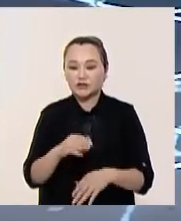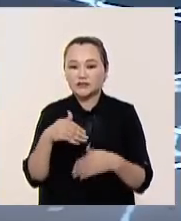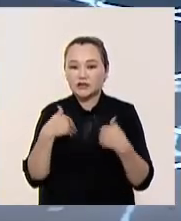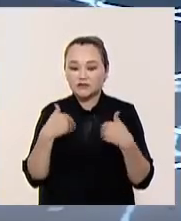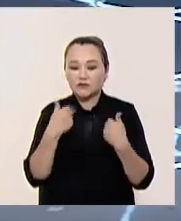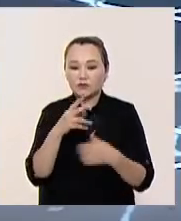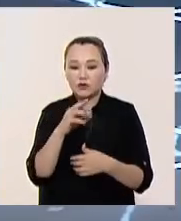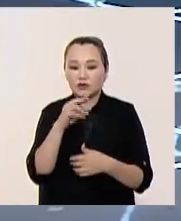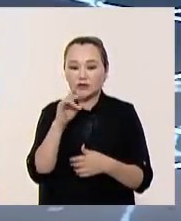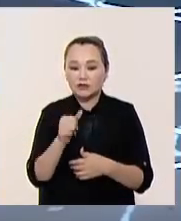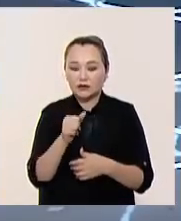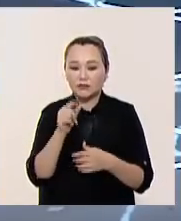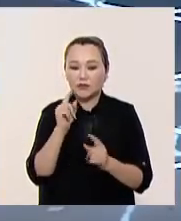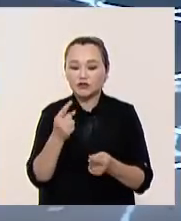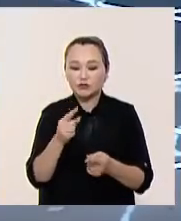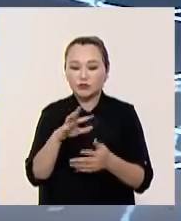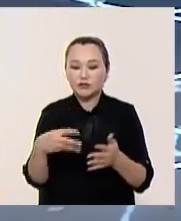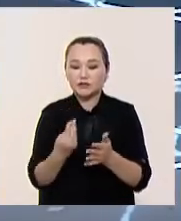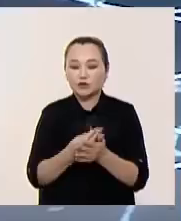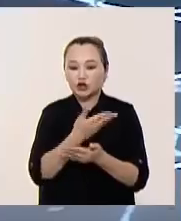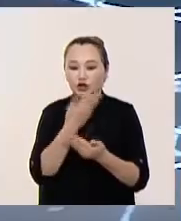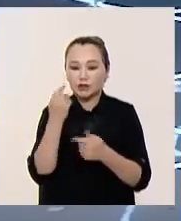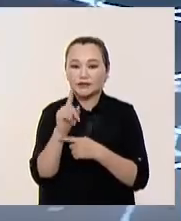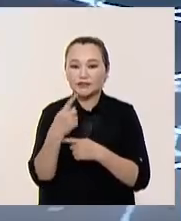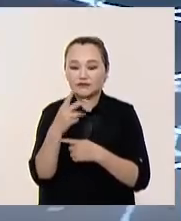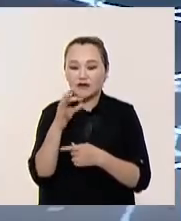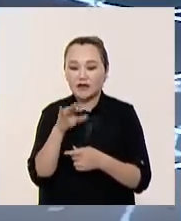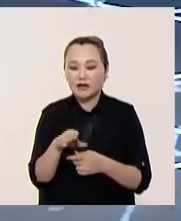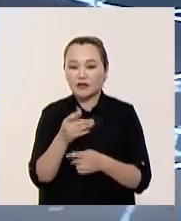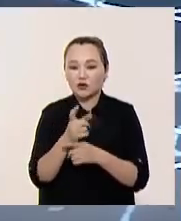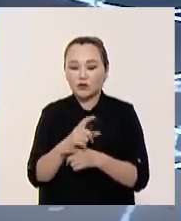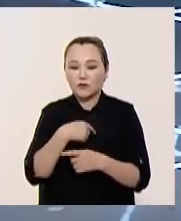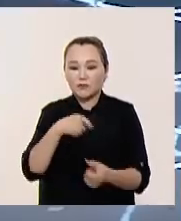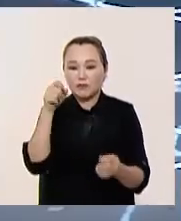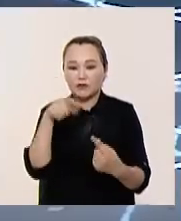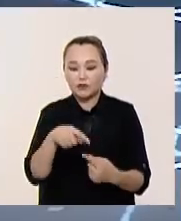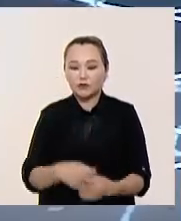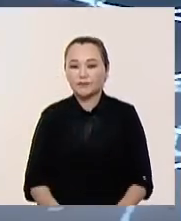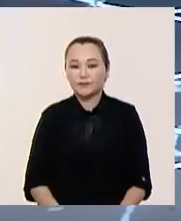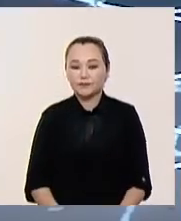Здравствуйте, Полина. А почему до сих пор нет единого варианта, который бы нам подошел?